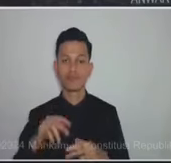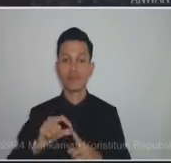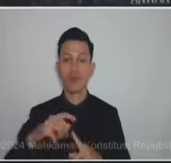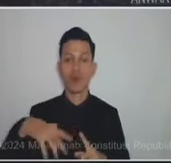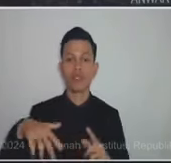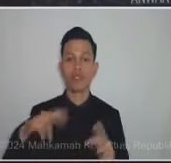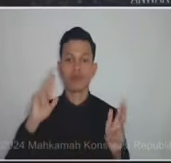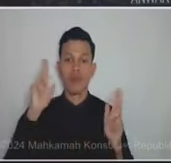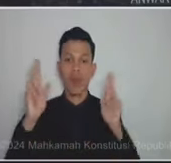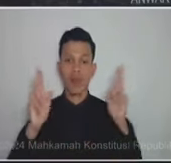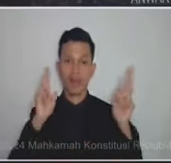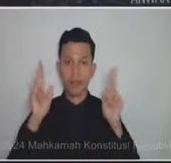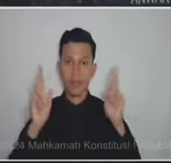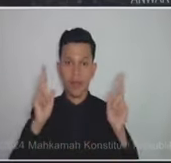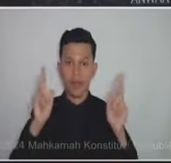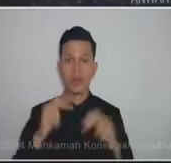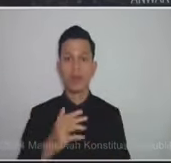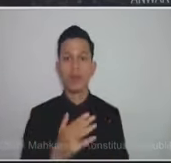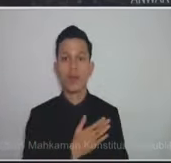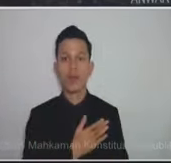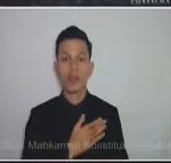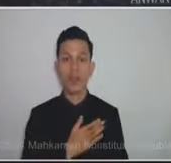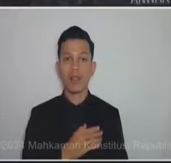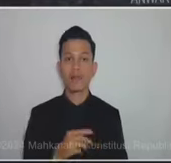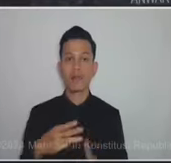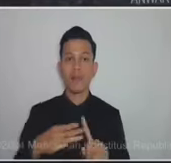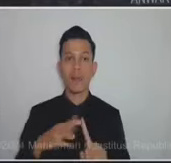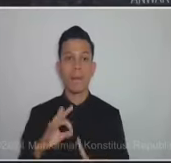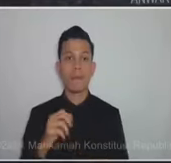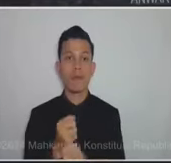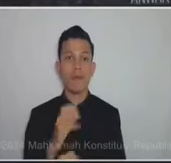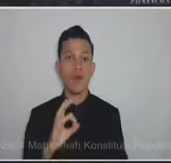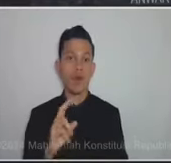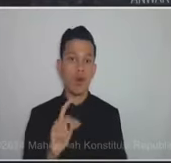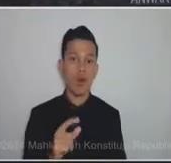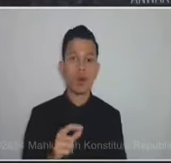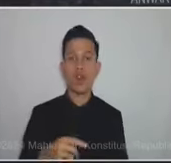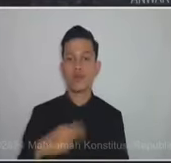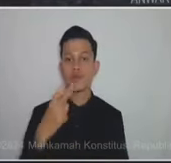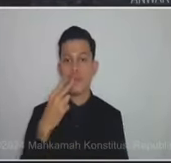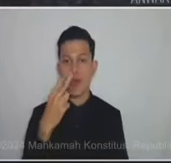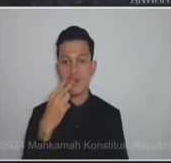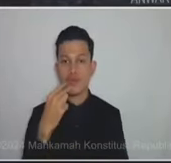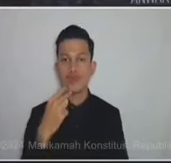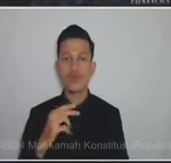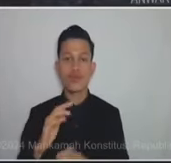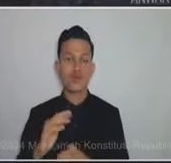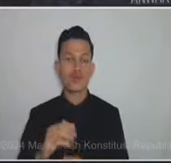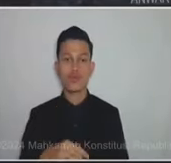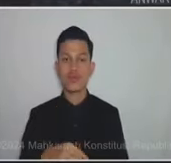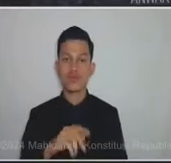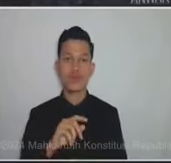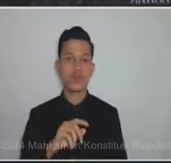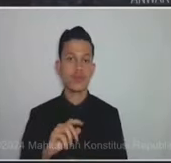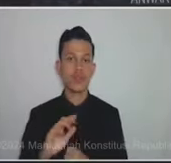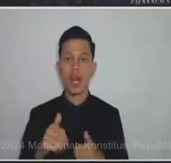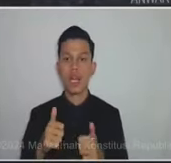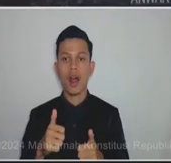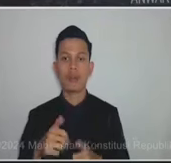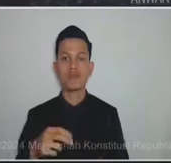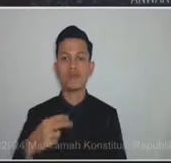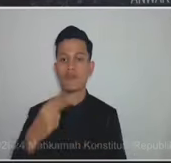Tenggara Barat Kabupaten Bogor kabupaten Bandung Kabupaten Tangerang kota Bandung